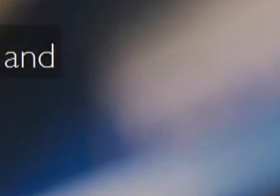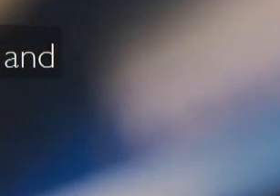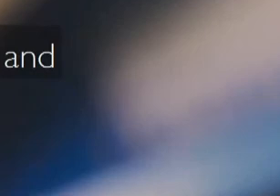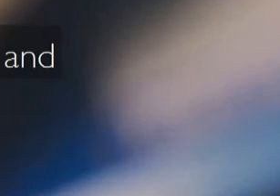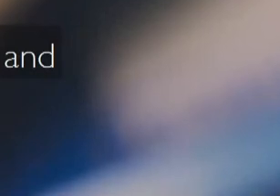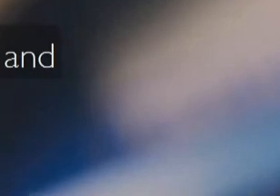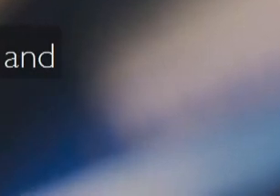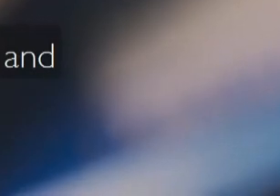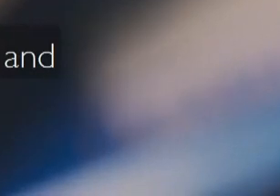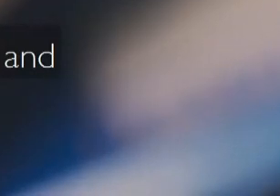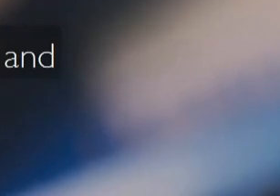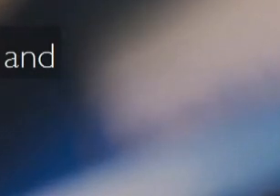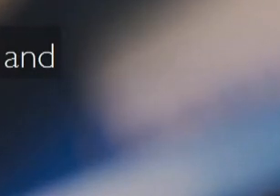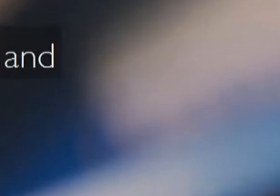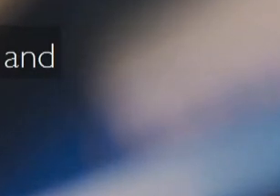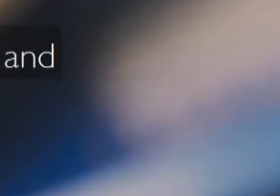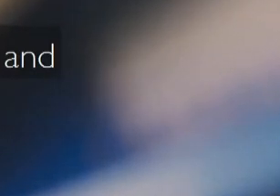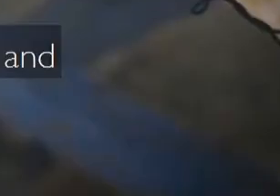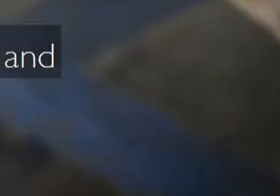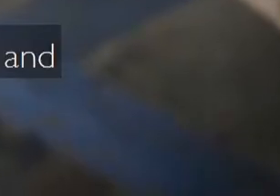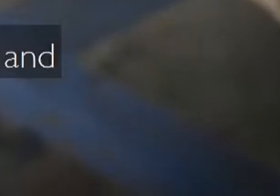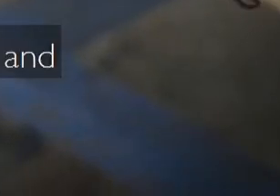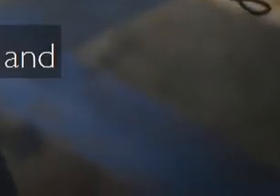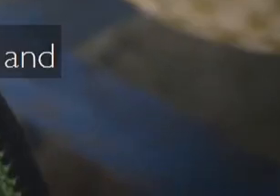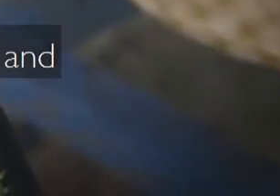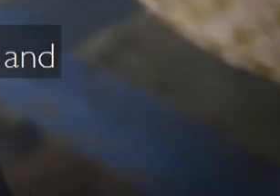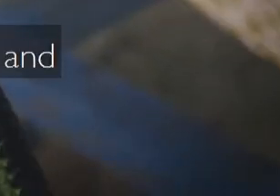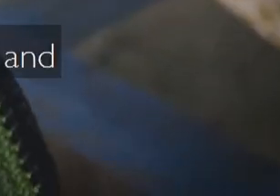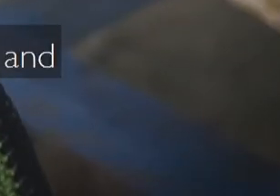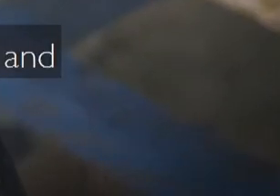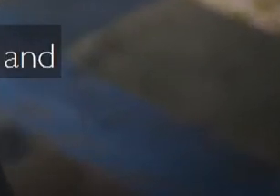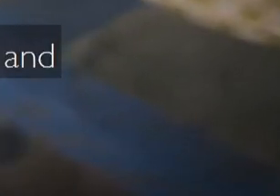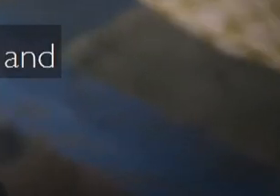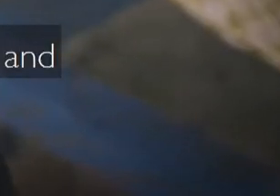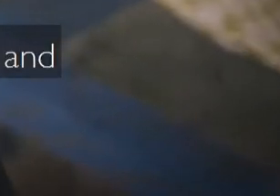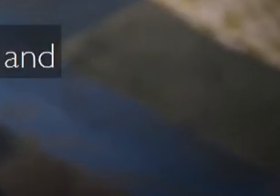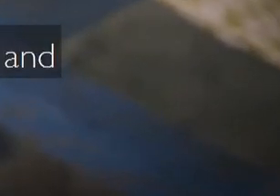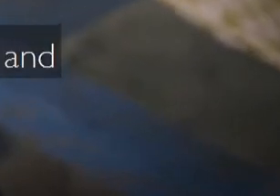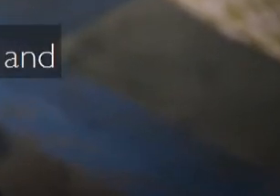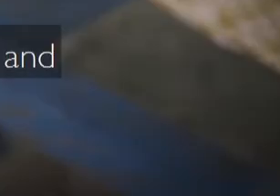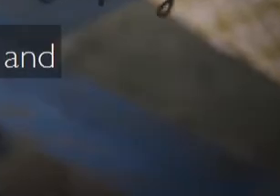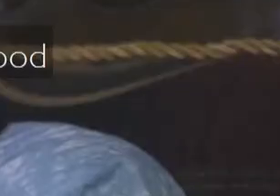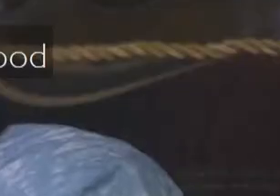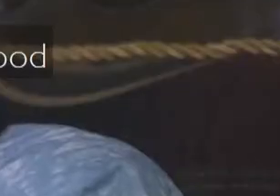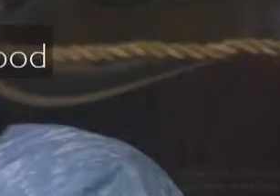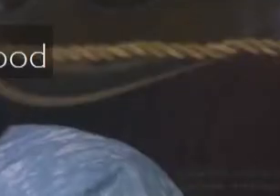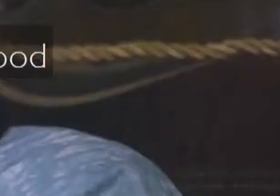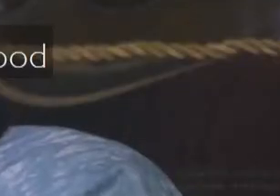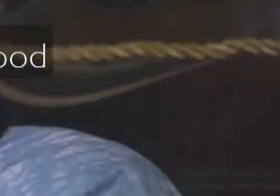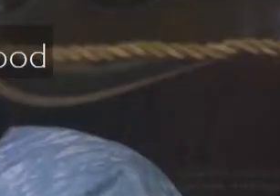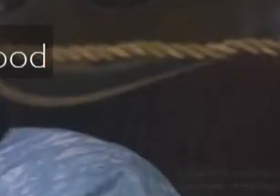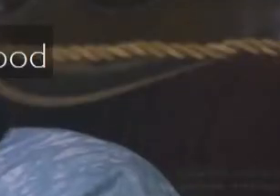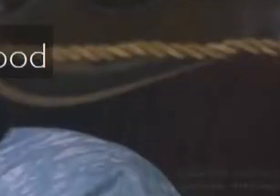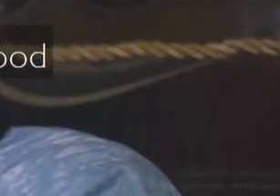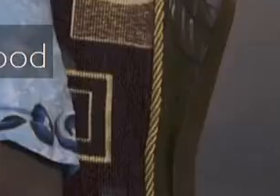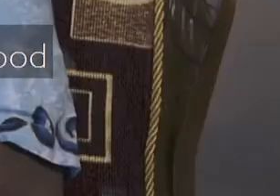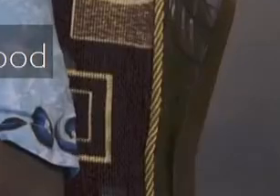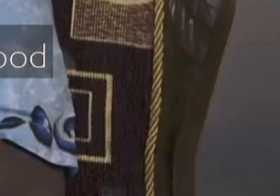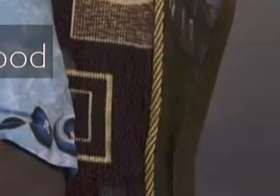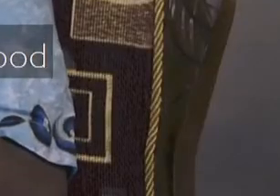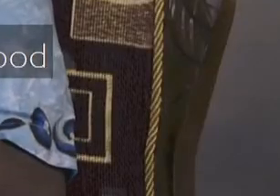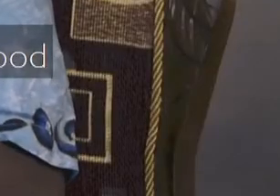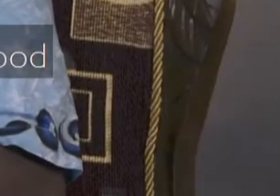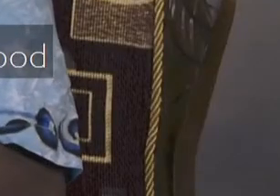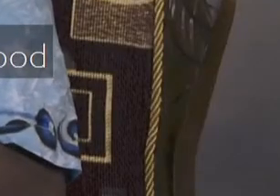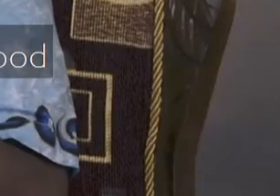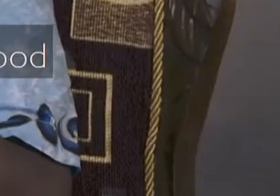pengetahuan, kemudian budaya, lalu sosial di masyarakat. Bagaimana informasi ini